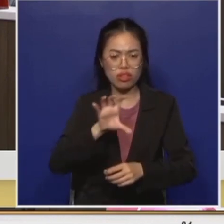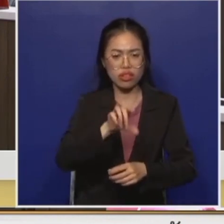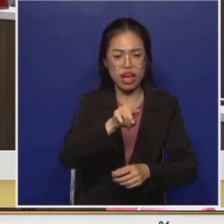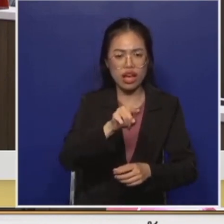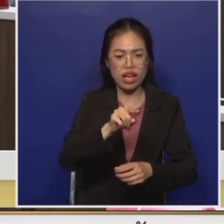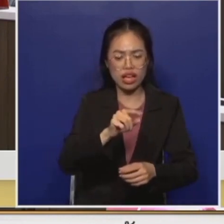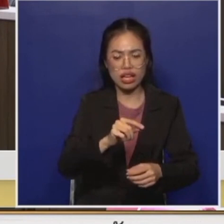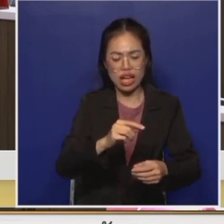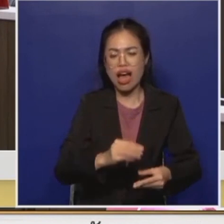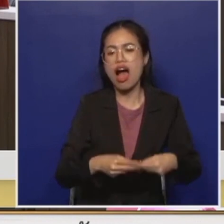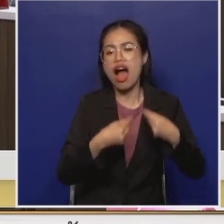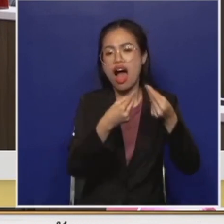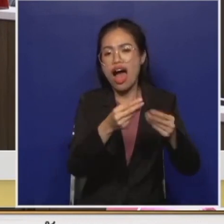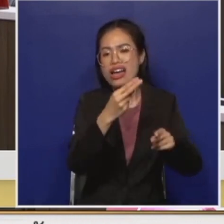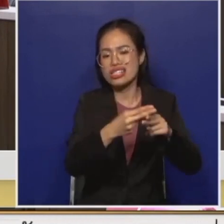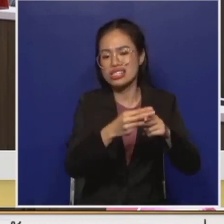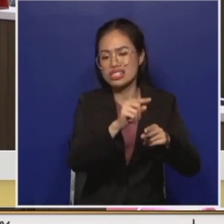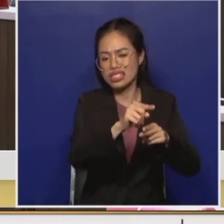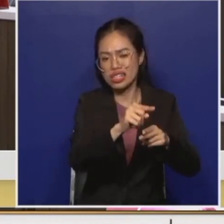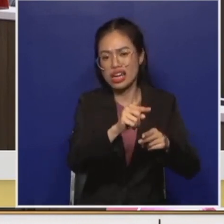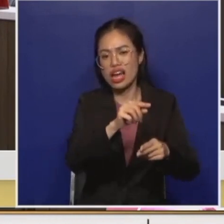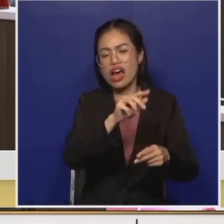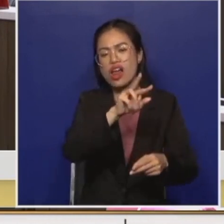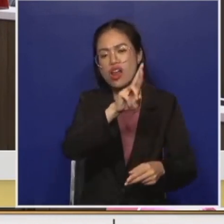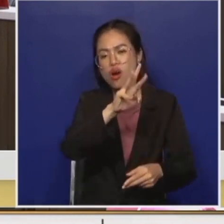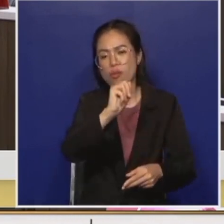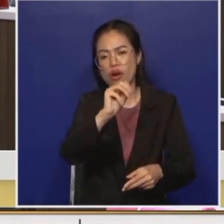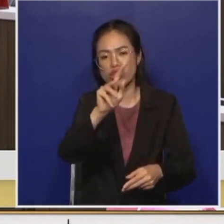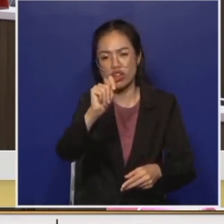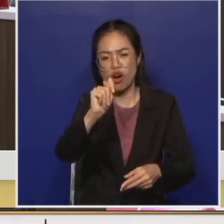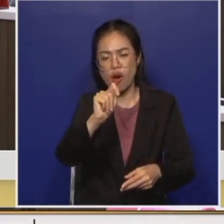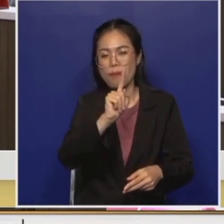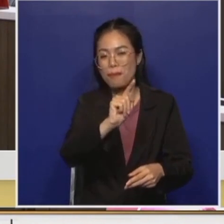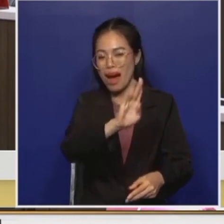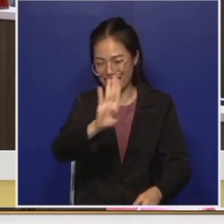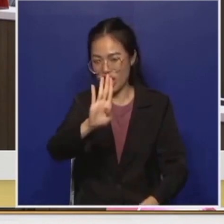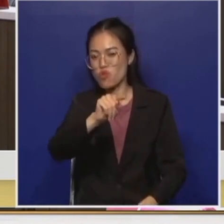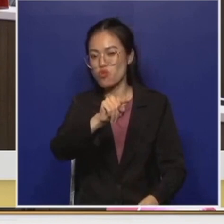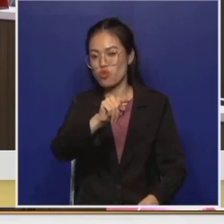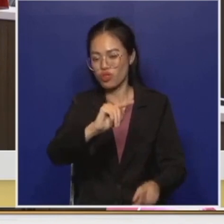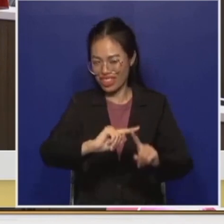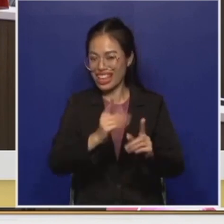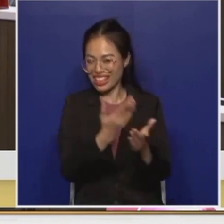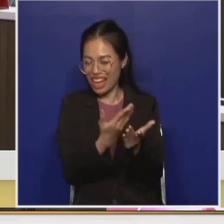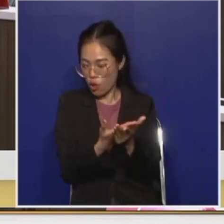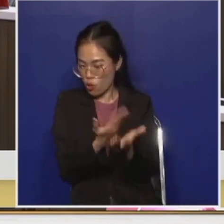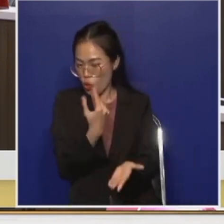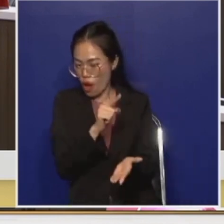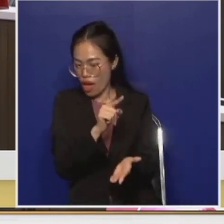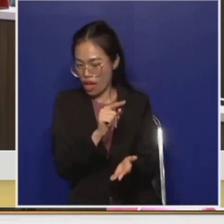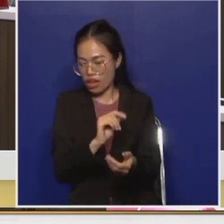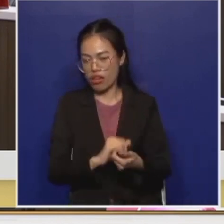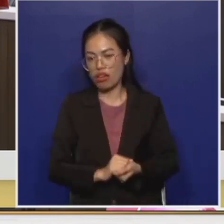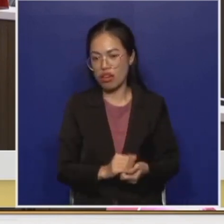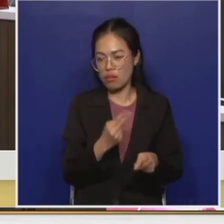ลตใหม่แลวครับนำตบาทเดียว แต่ท่านลำนมากนะครับแต่บาทเดยนกเปฉายาในสะผ่า